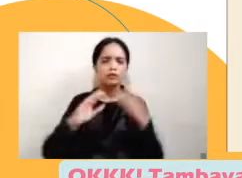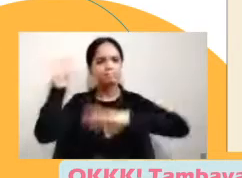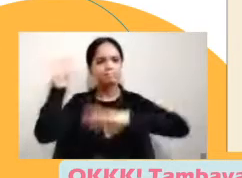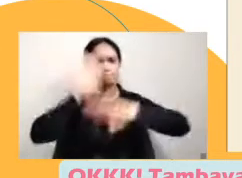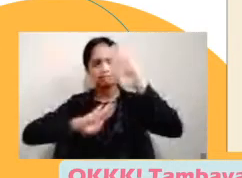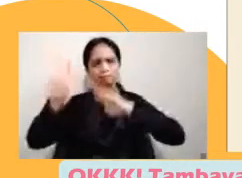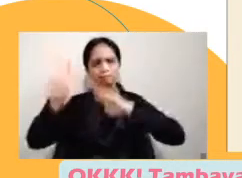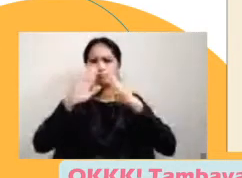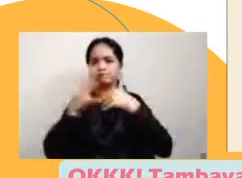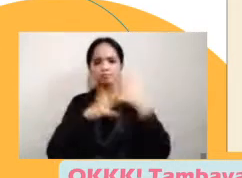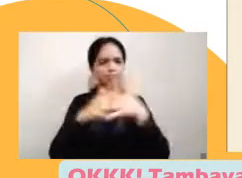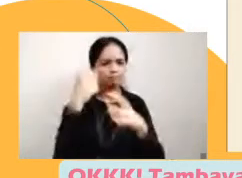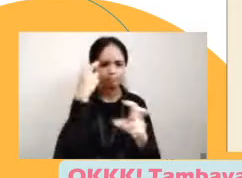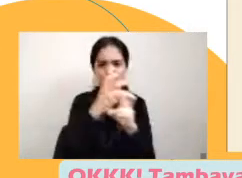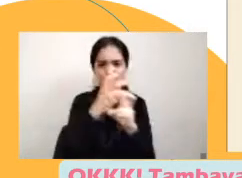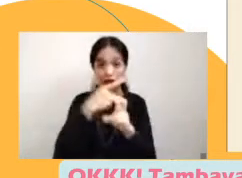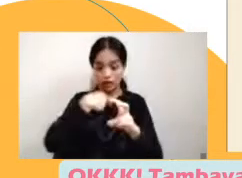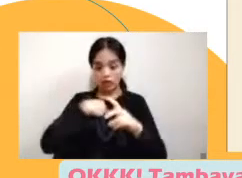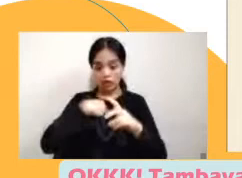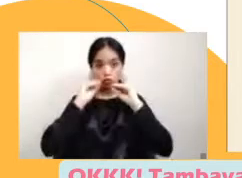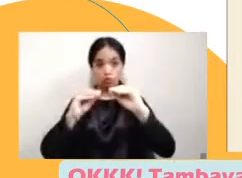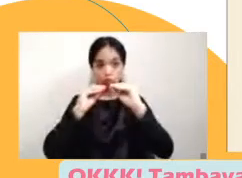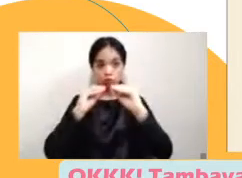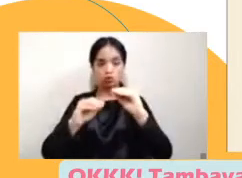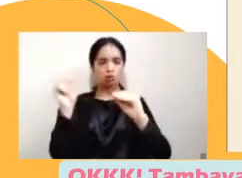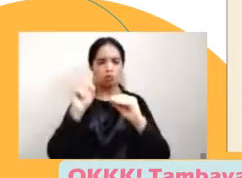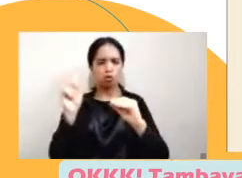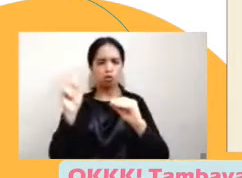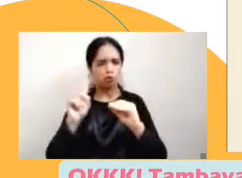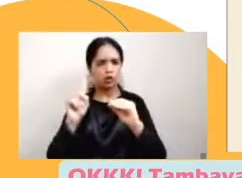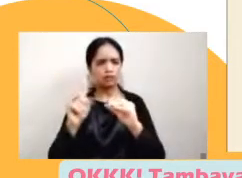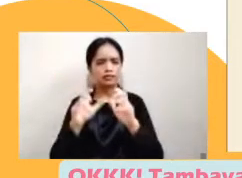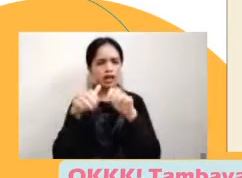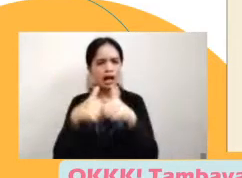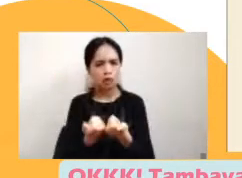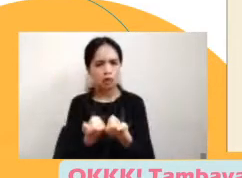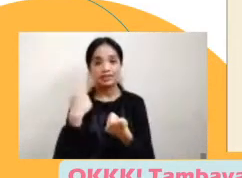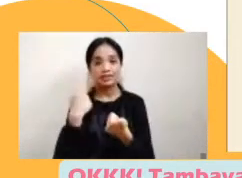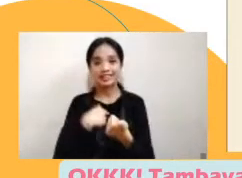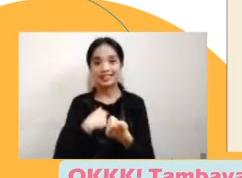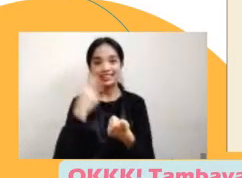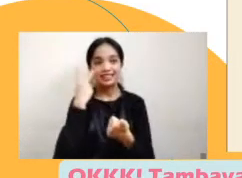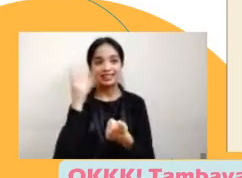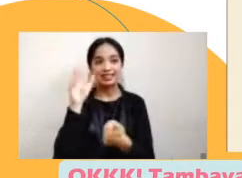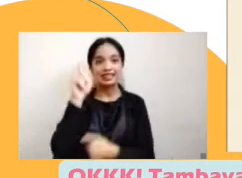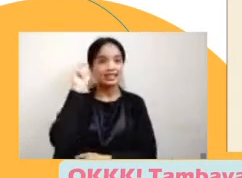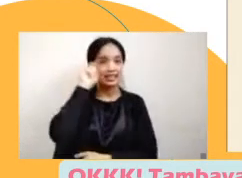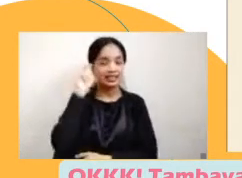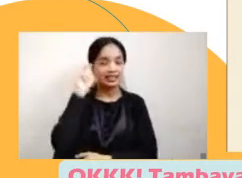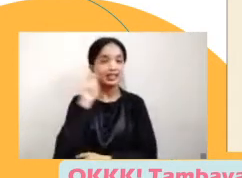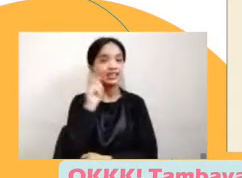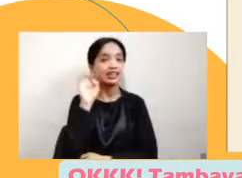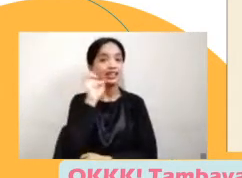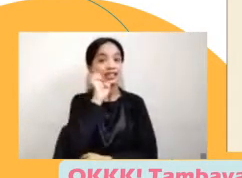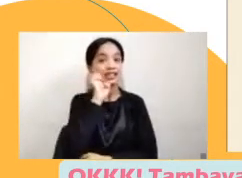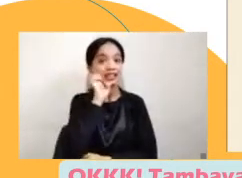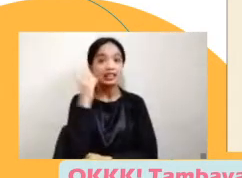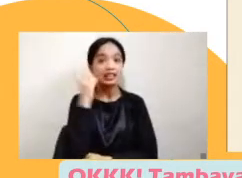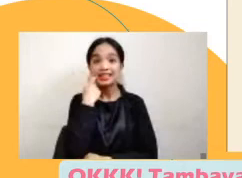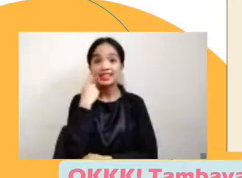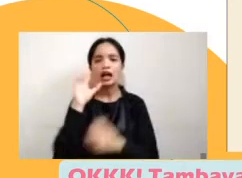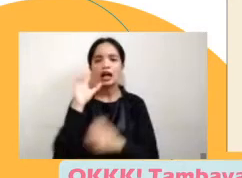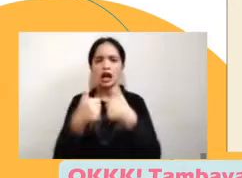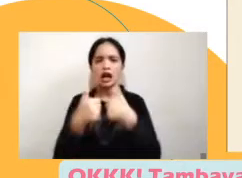paghihirap. So, tuturuan ko kayo ngayon ng mga technique, no? So, kanina tinuruan kayo ni Ate Teresa and Ate Erica kung paano gumawa ng